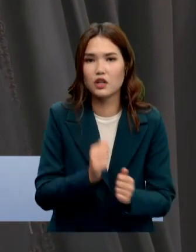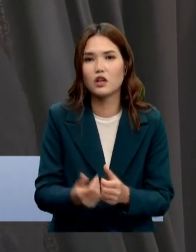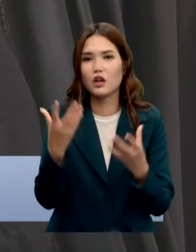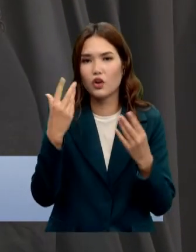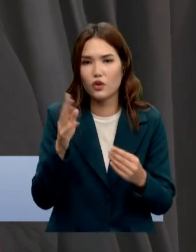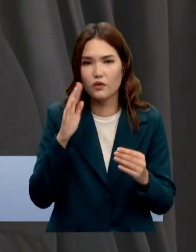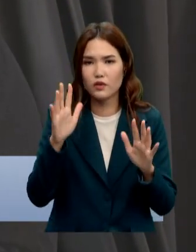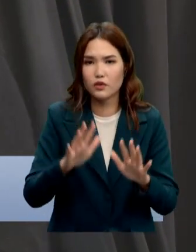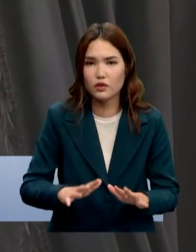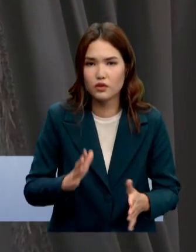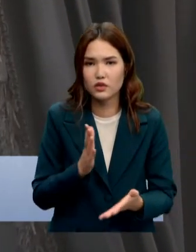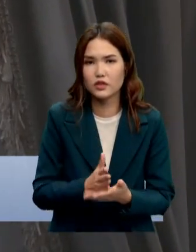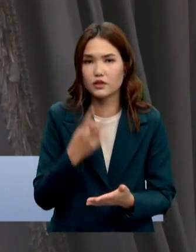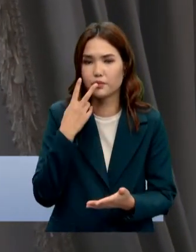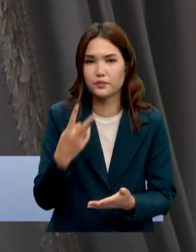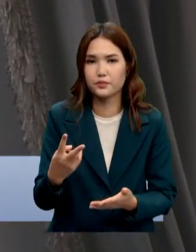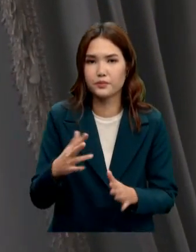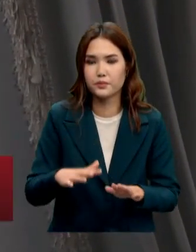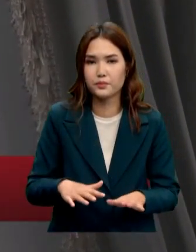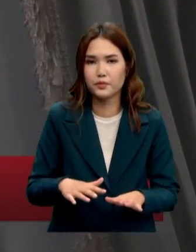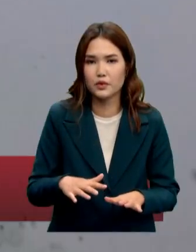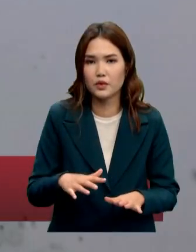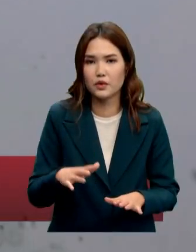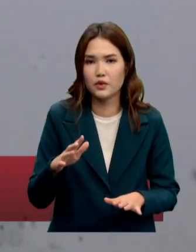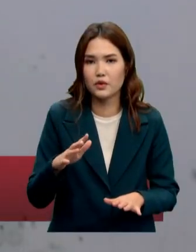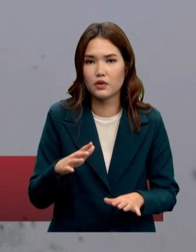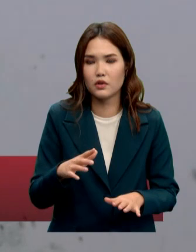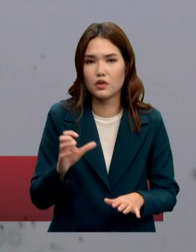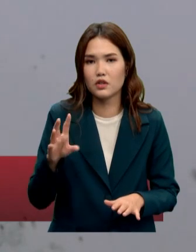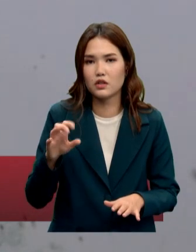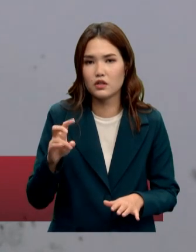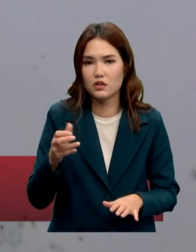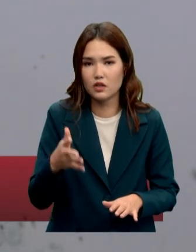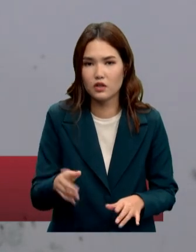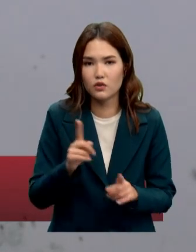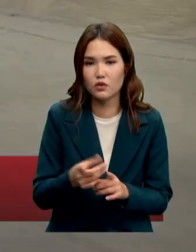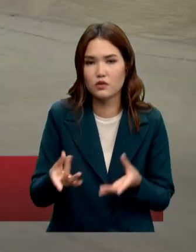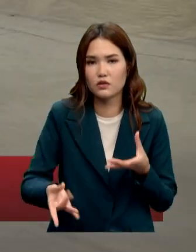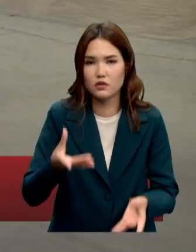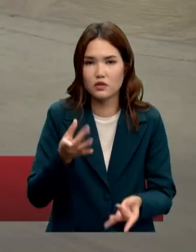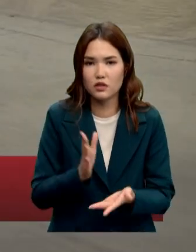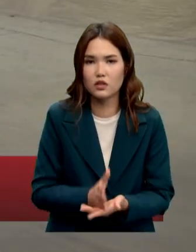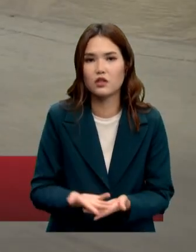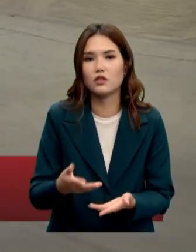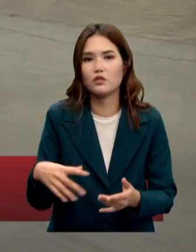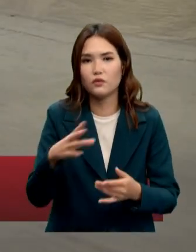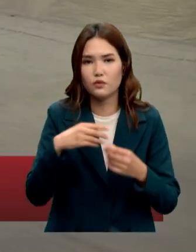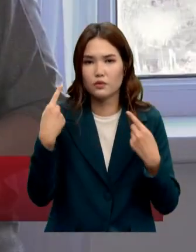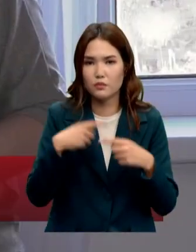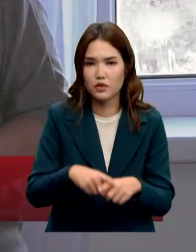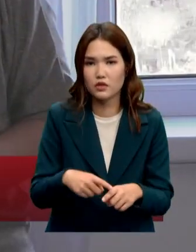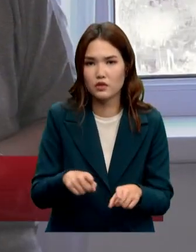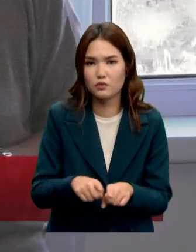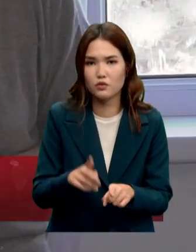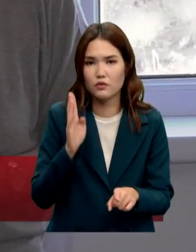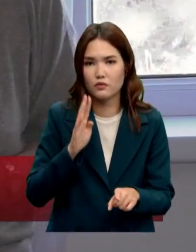қараймын, күнде-күнде міне мына жерге қарасаңыз, диван артында, ол жақта көгіріп атыр, линолеум уже көгіріп атыр. Не то что мынау